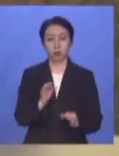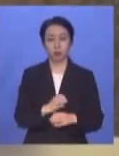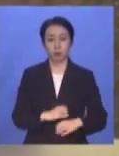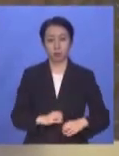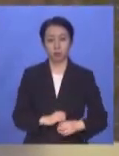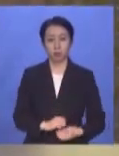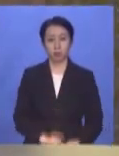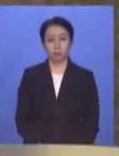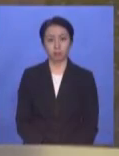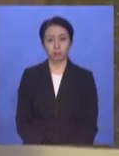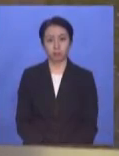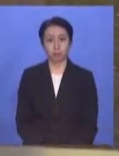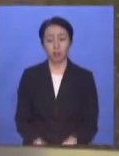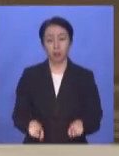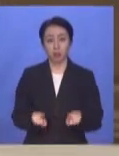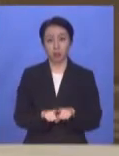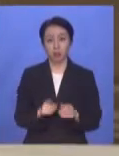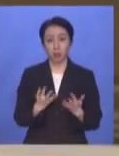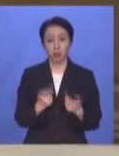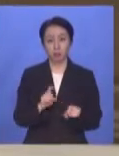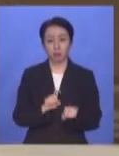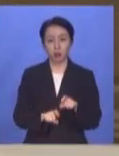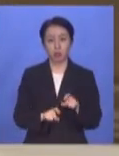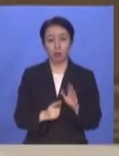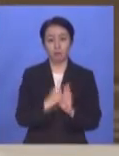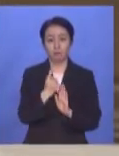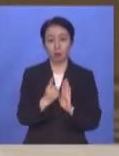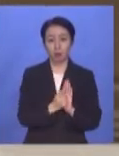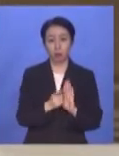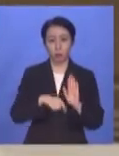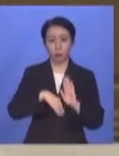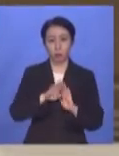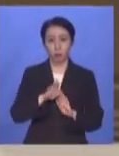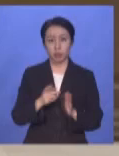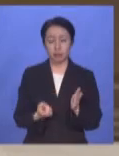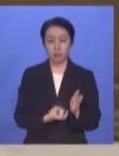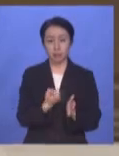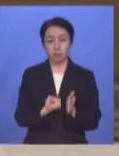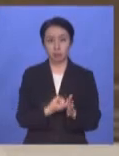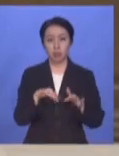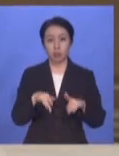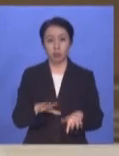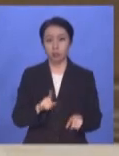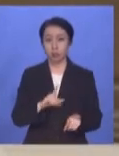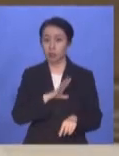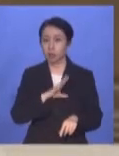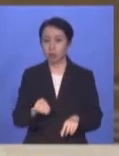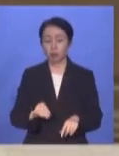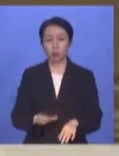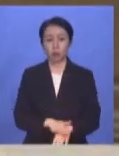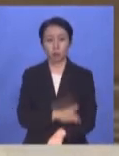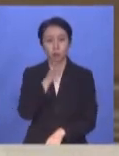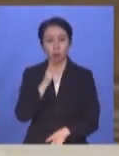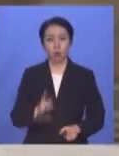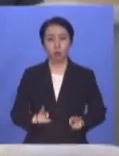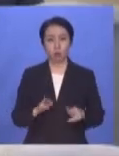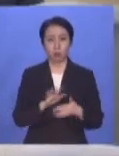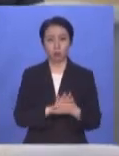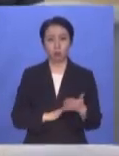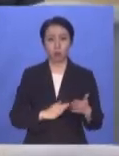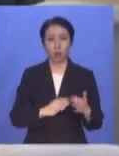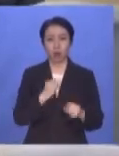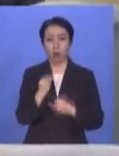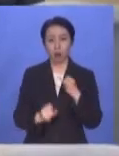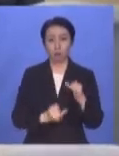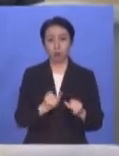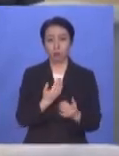и судебной системы. Так, рассмотрены вопросы оптимизации следственных процедур, недопущения волокиты в уголовном процессе.